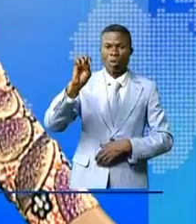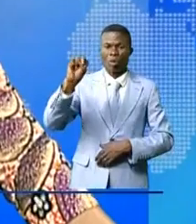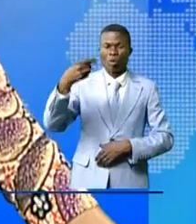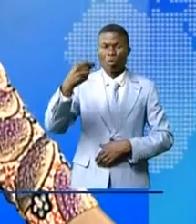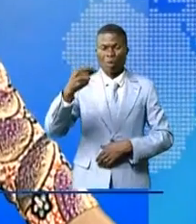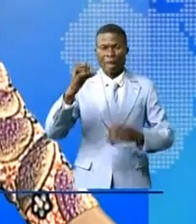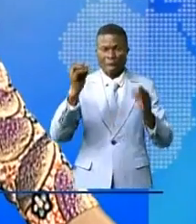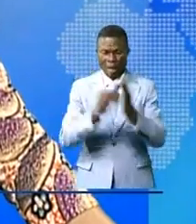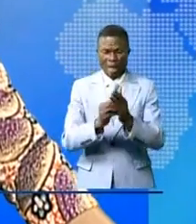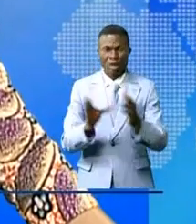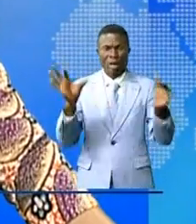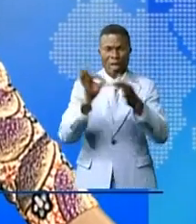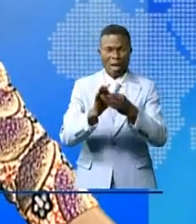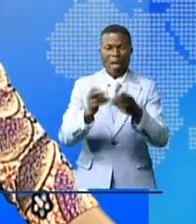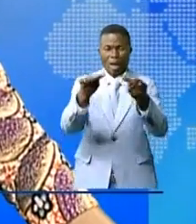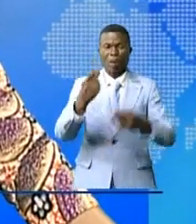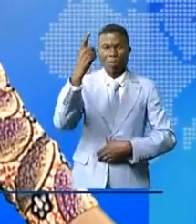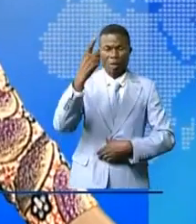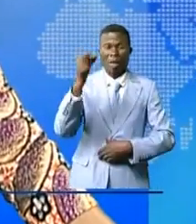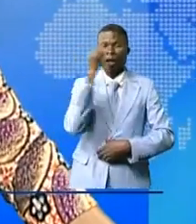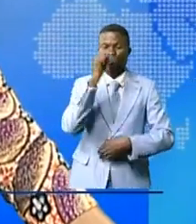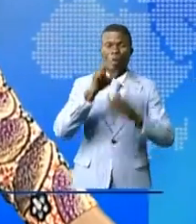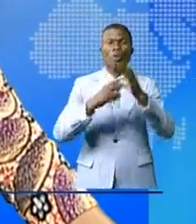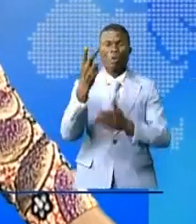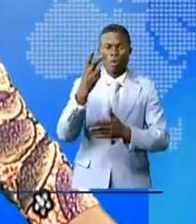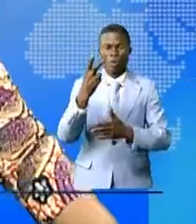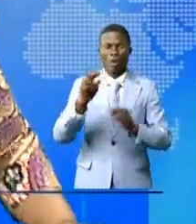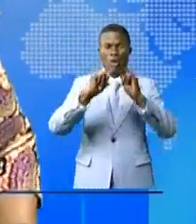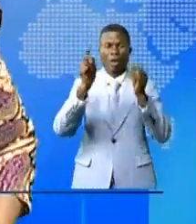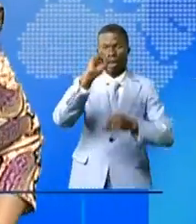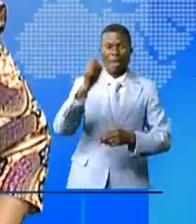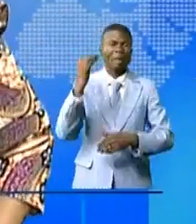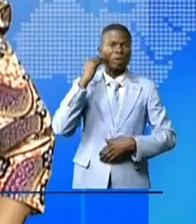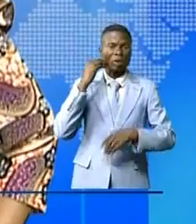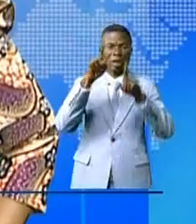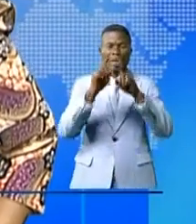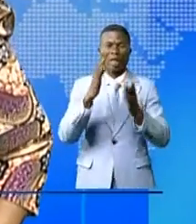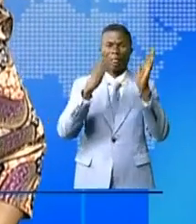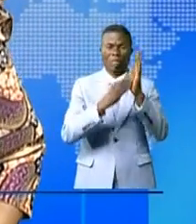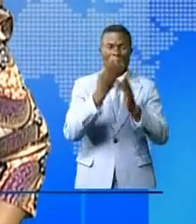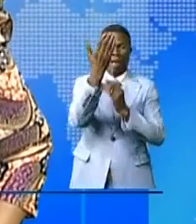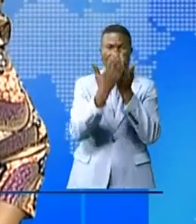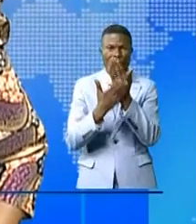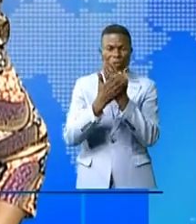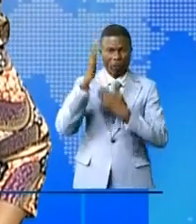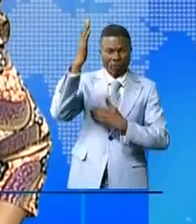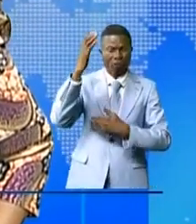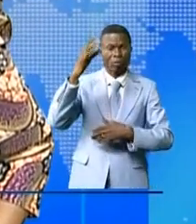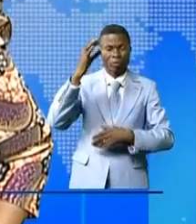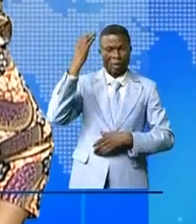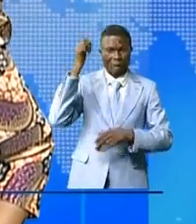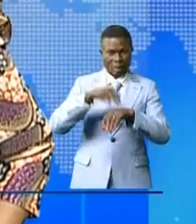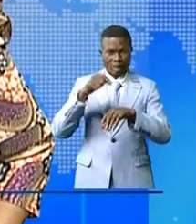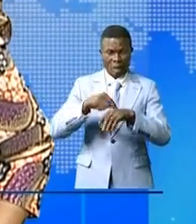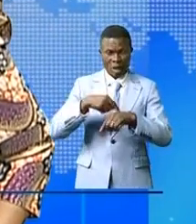se retrouver sur un même podium pour un double concert le 30 juin et le 9 juillet prochain. Retenez la date, annonce